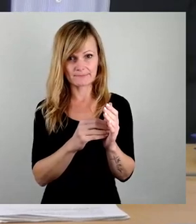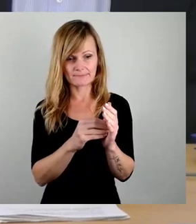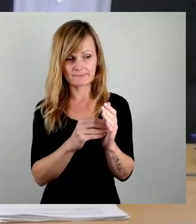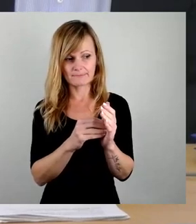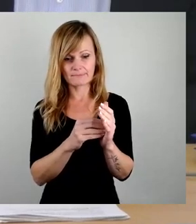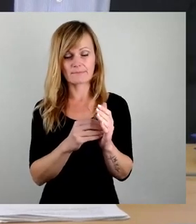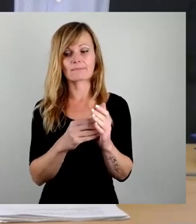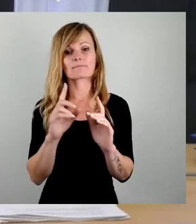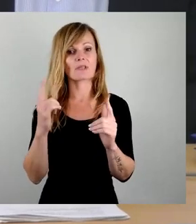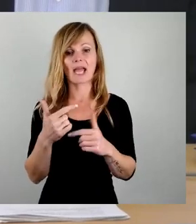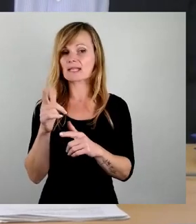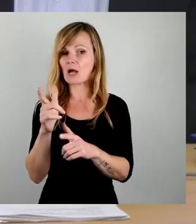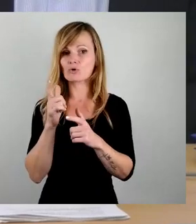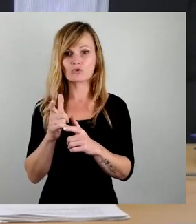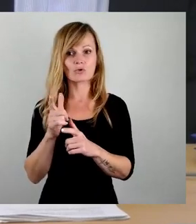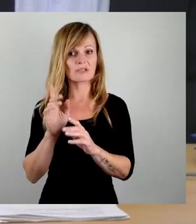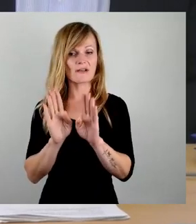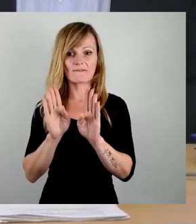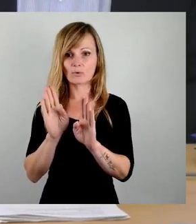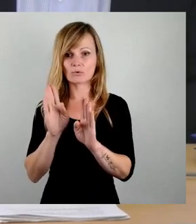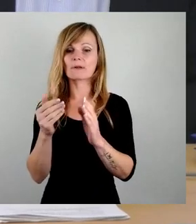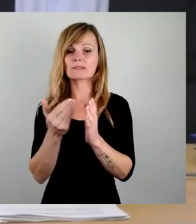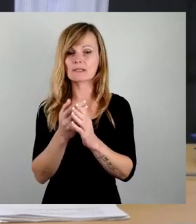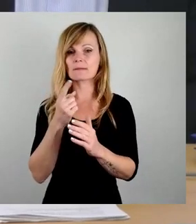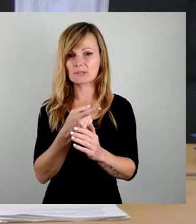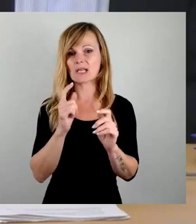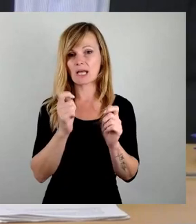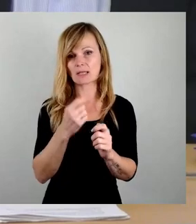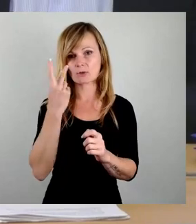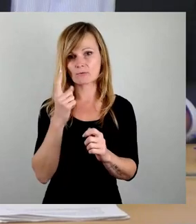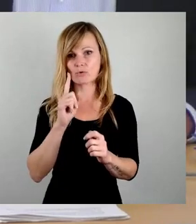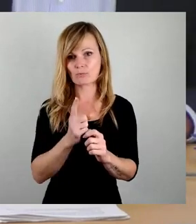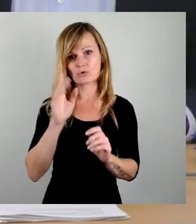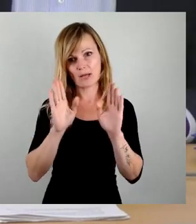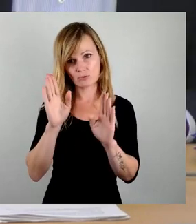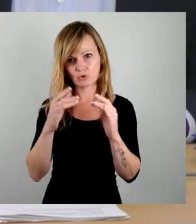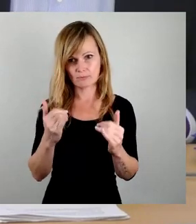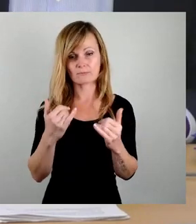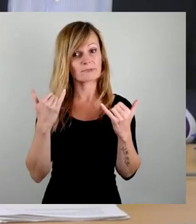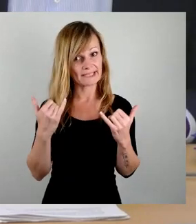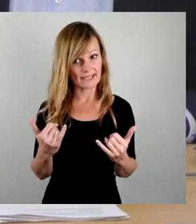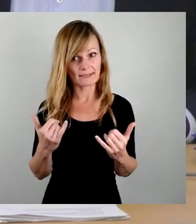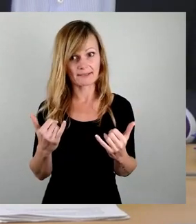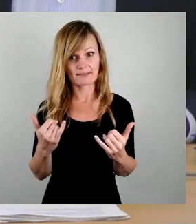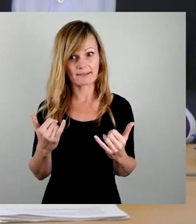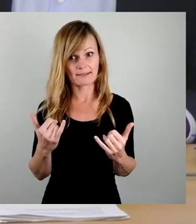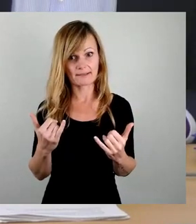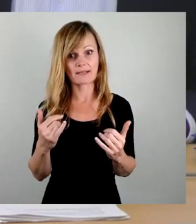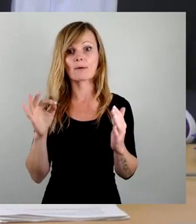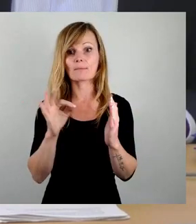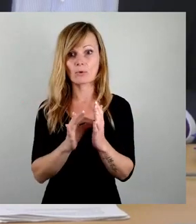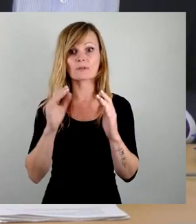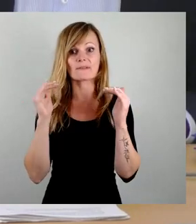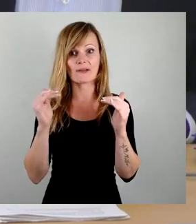vorliegen haben, würden wir ja sowieso über den Antrag abstimmen. Und den machen wir jetzt aber punktweise.